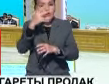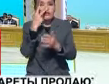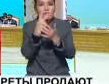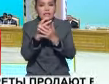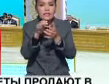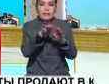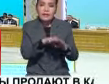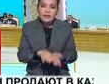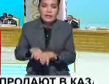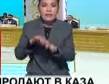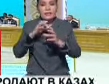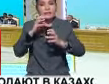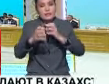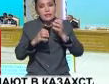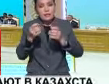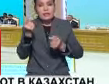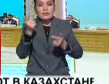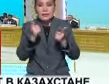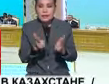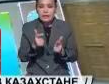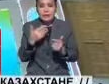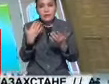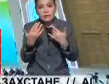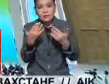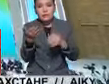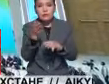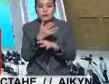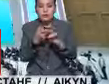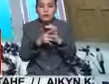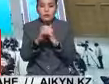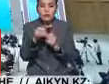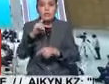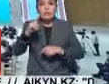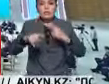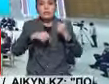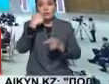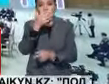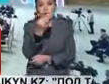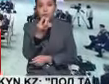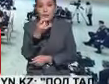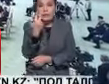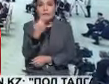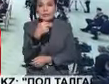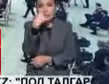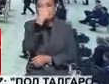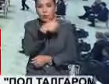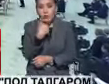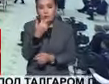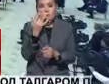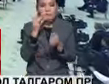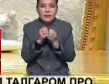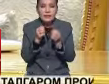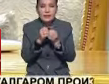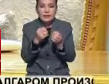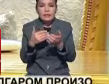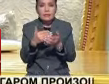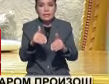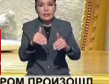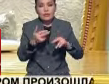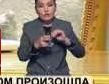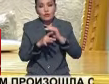единении с миром и согласии с окружающими. В следующем году Туркменистан отметит 30-ю годовщину постоянного нейтралитета. Это